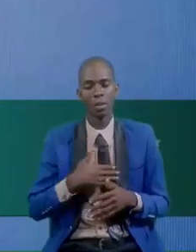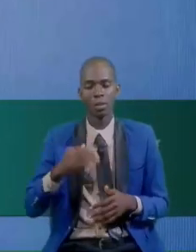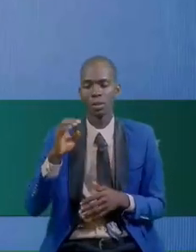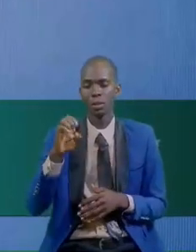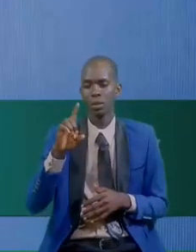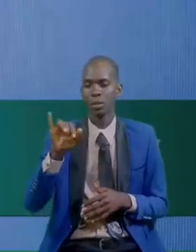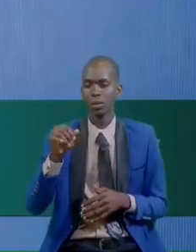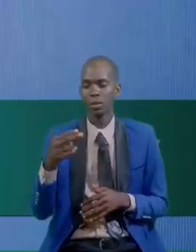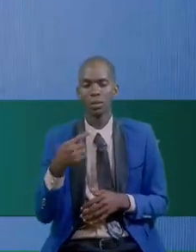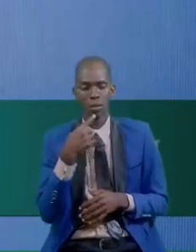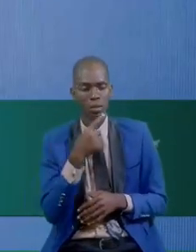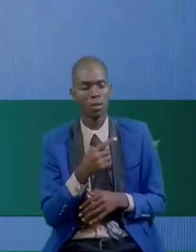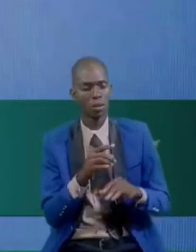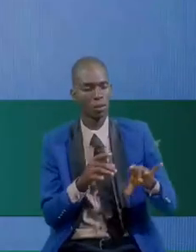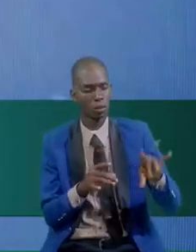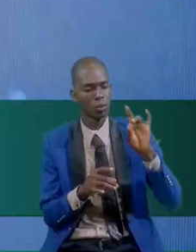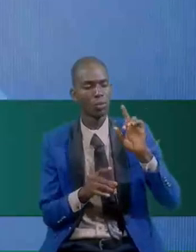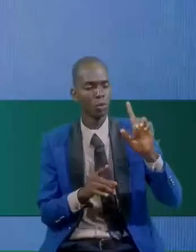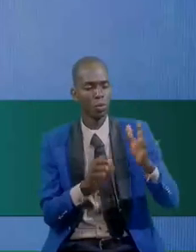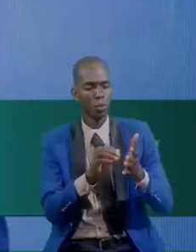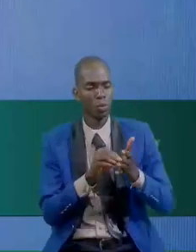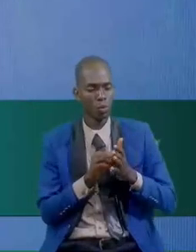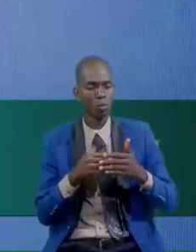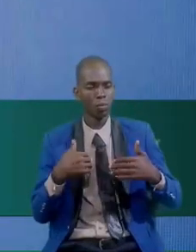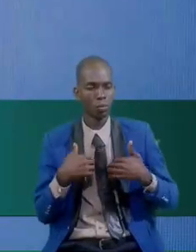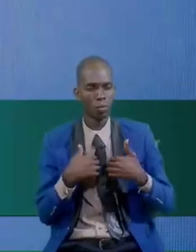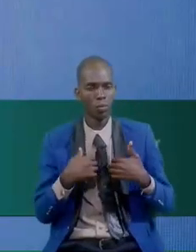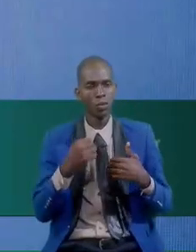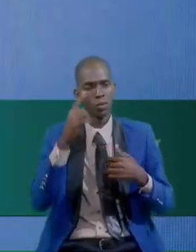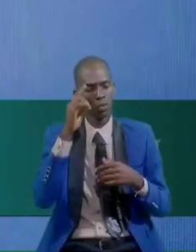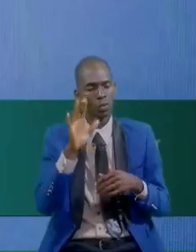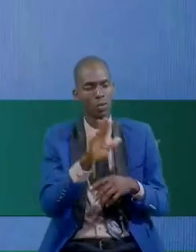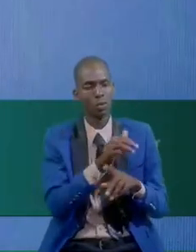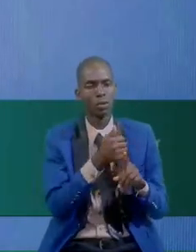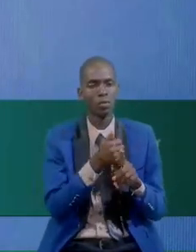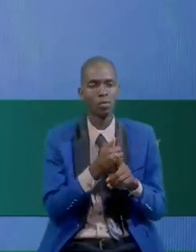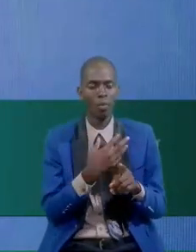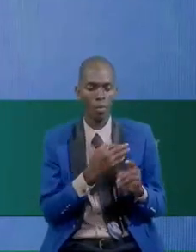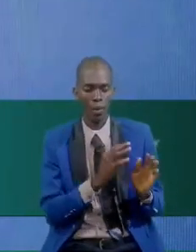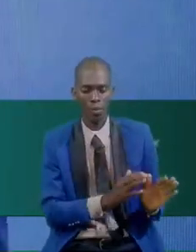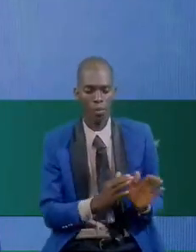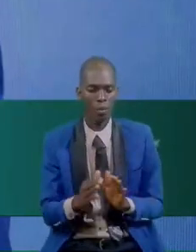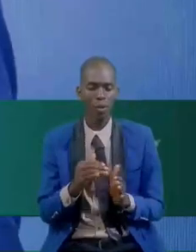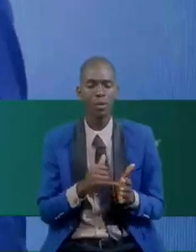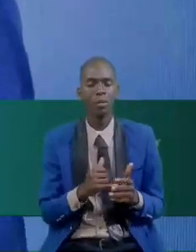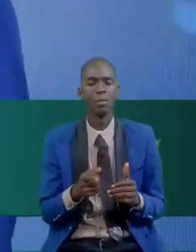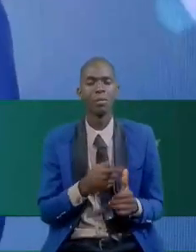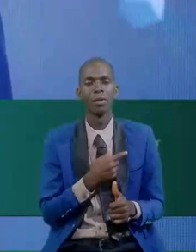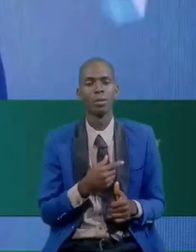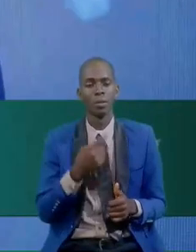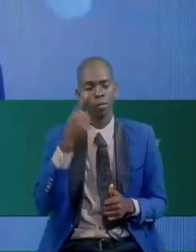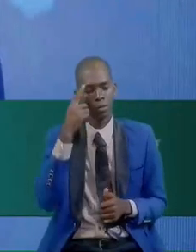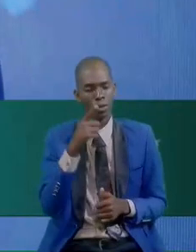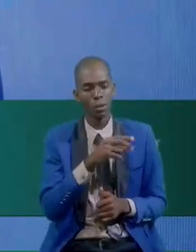choisissez pour vous l'un des taureaux, préparez-le, les premiers, car vous êtes les